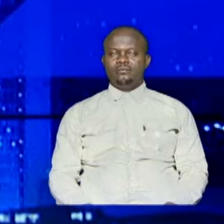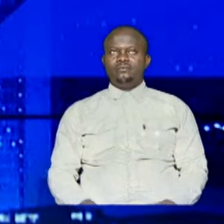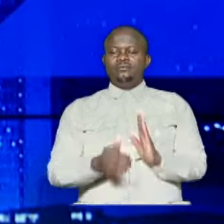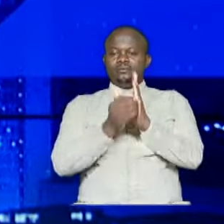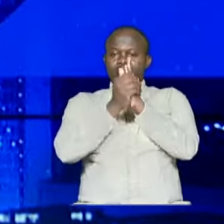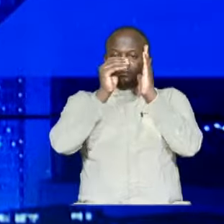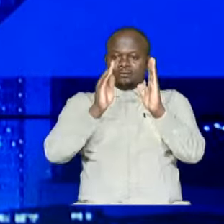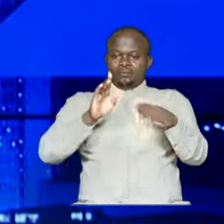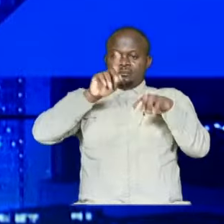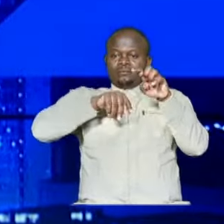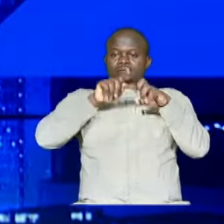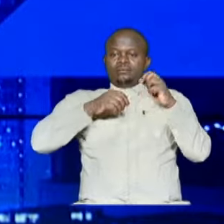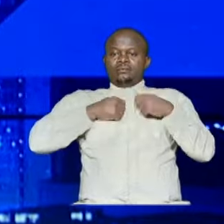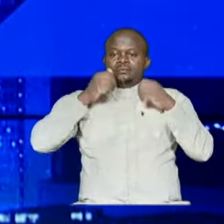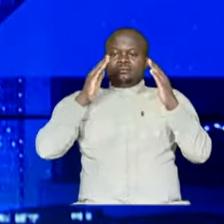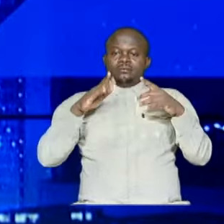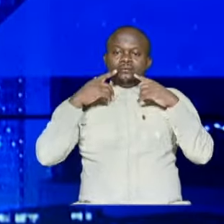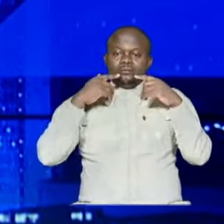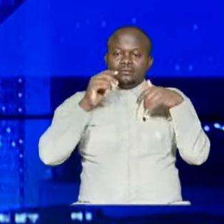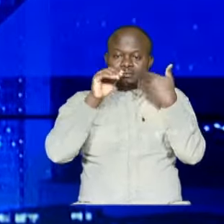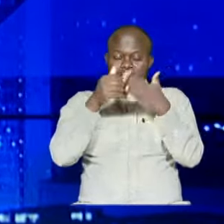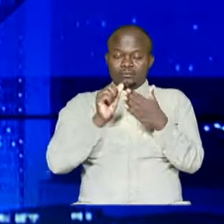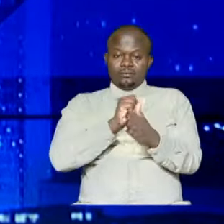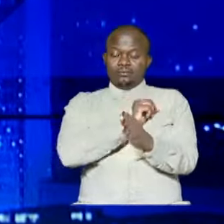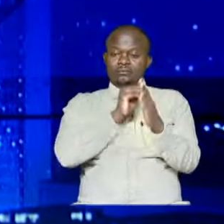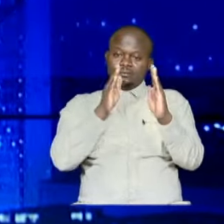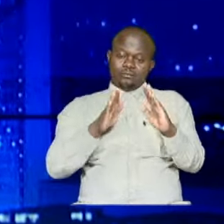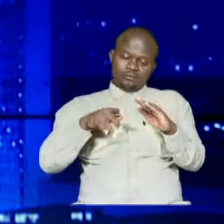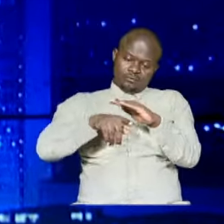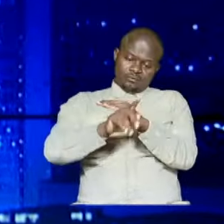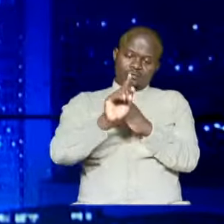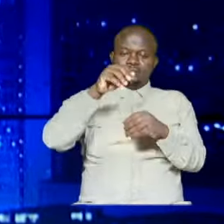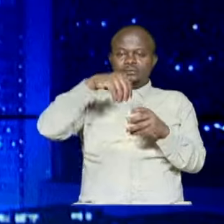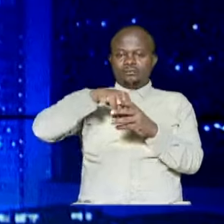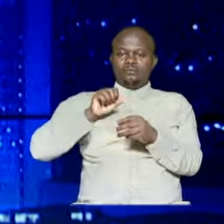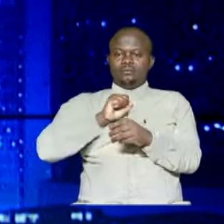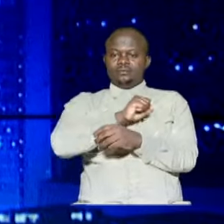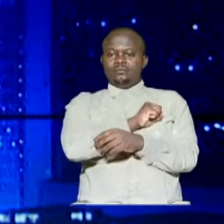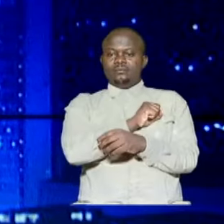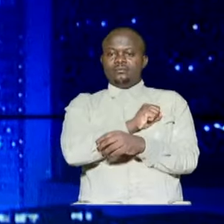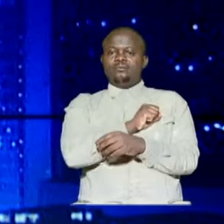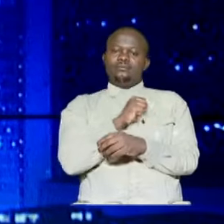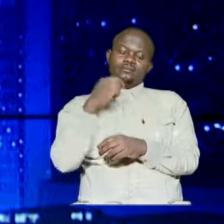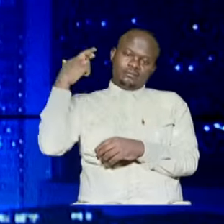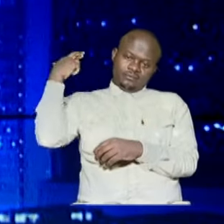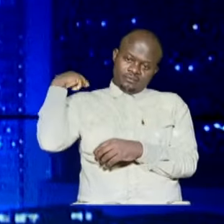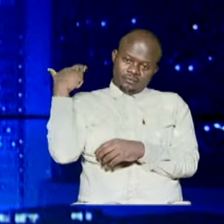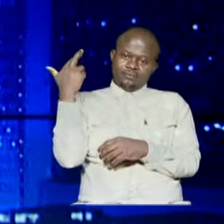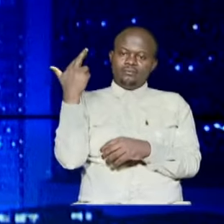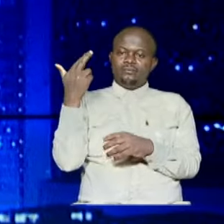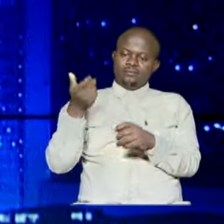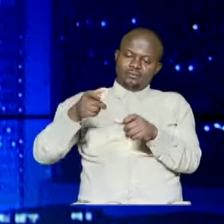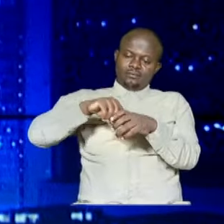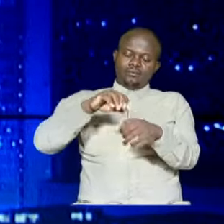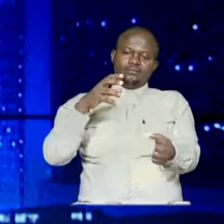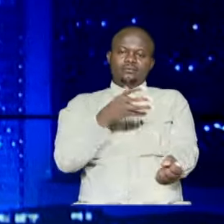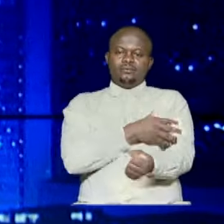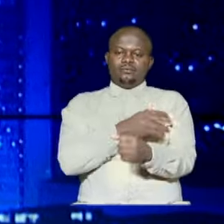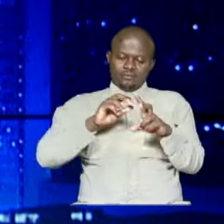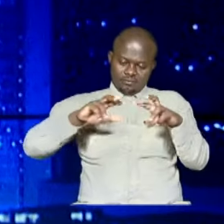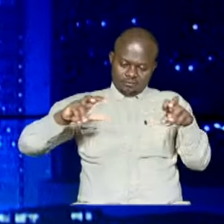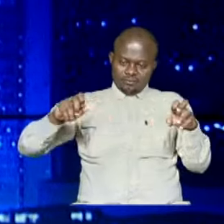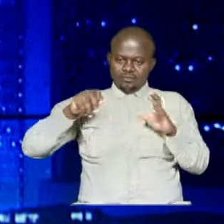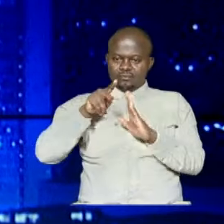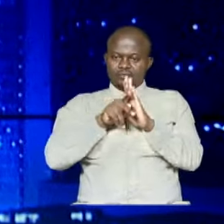Inararibonye muri politiki y'u Rwanda ziravuga ko abasenateri bagiye kwinjira muri Sena bafite inshingano zo kongera imbaraga mu kugenzura